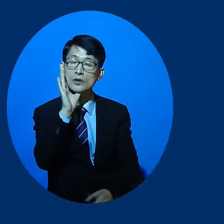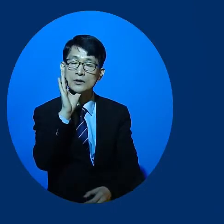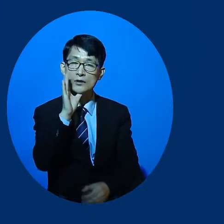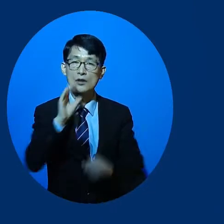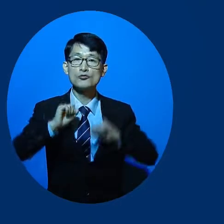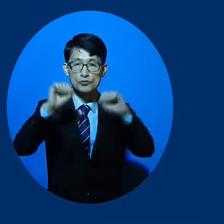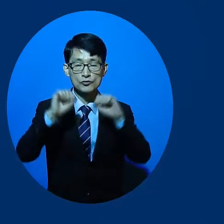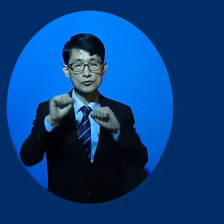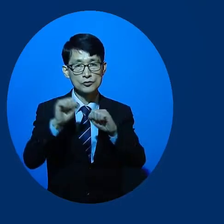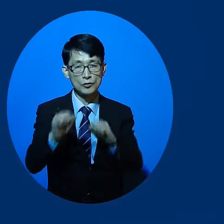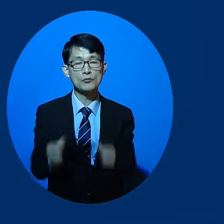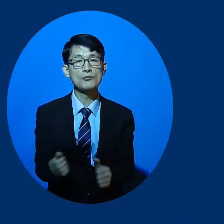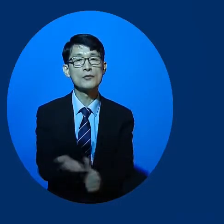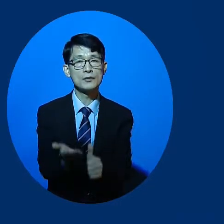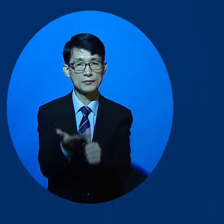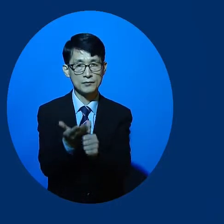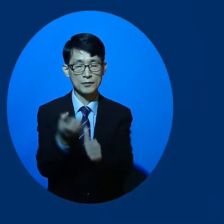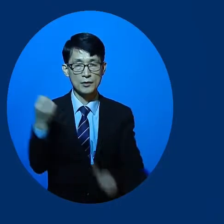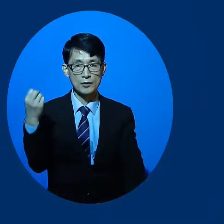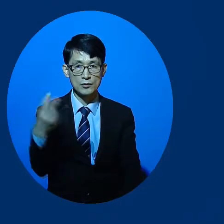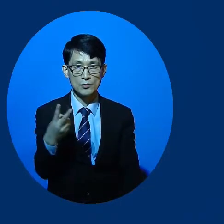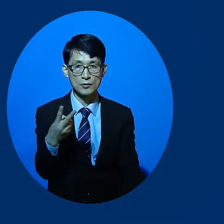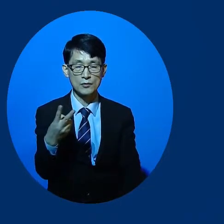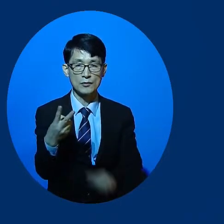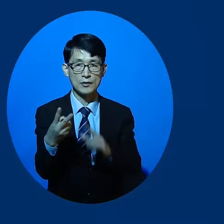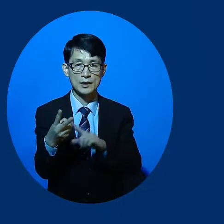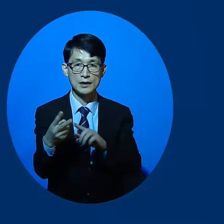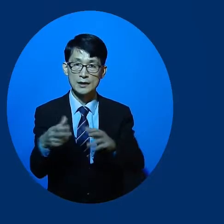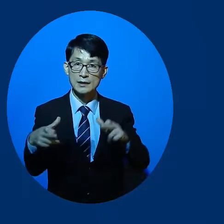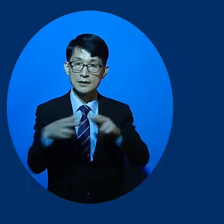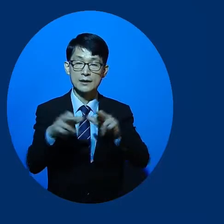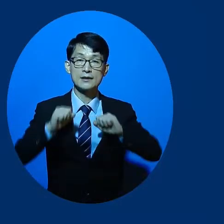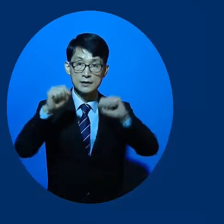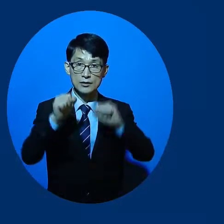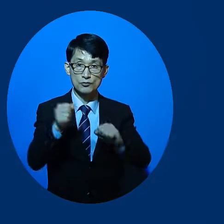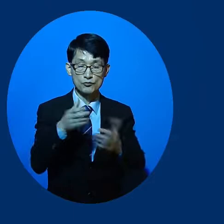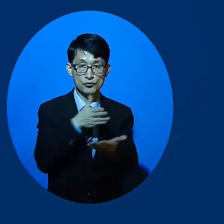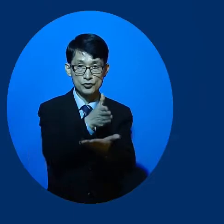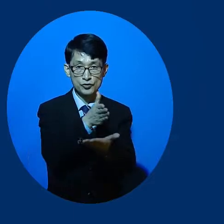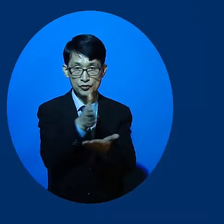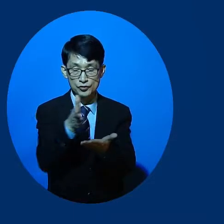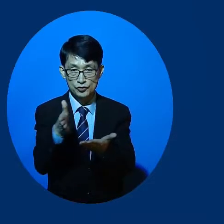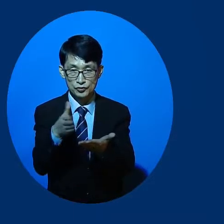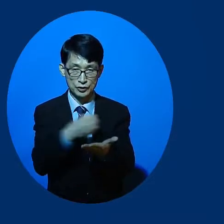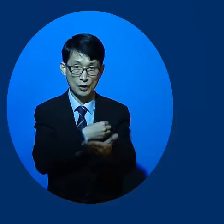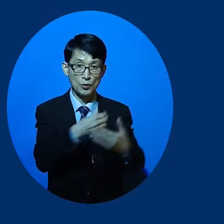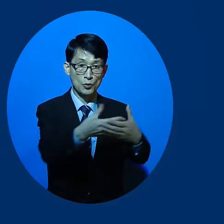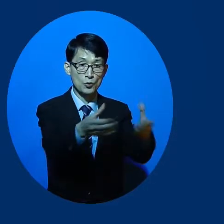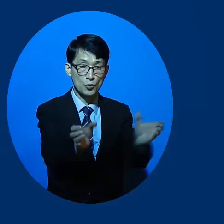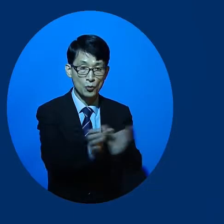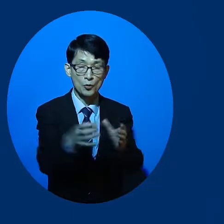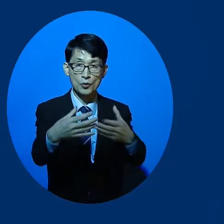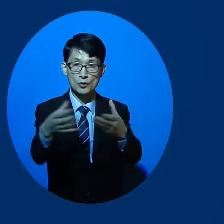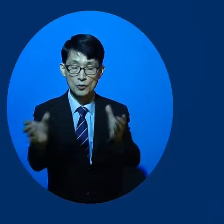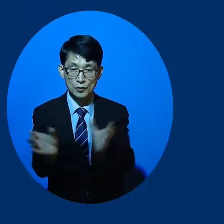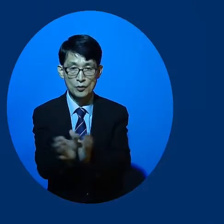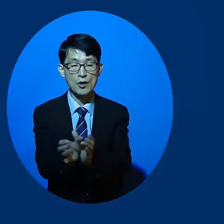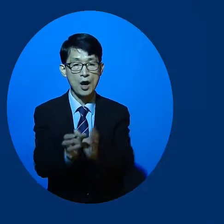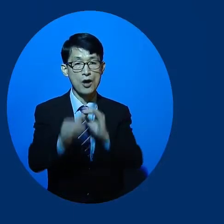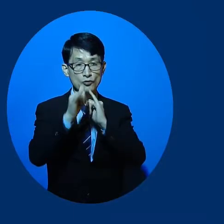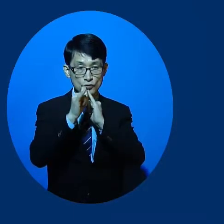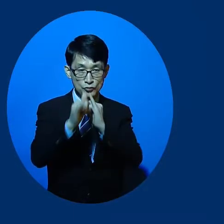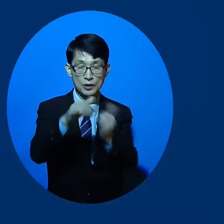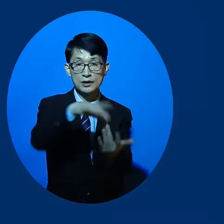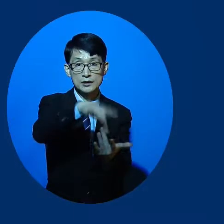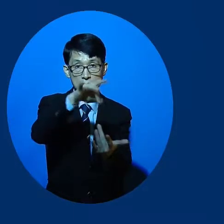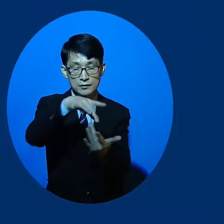그리고 지속적으로 활발히 운영되는 장애인 체육 분야 동호회를 우수 동호회로 선정하여